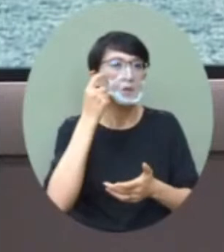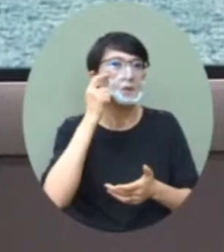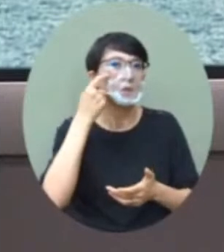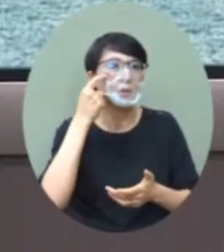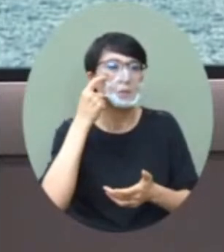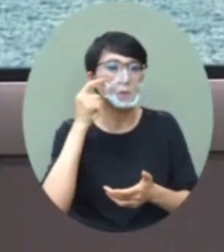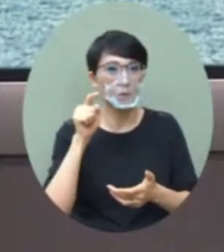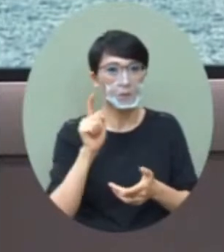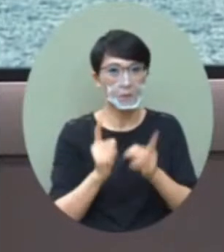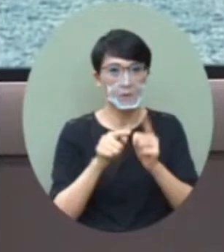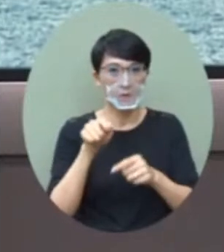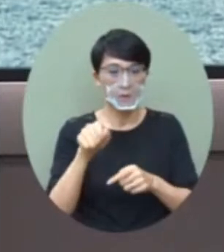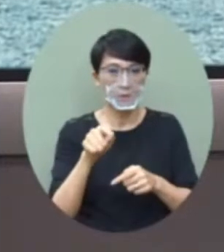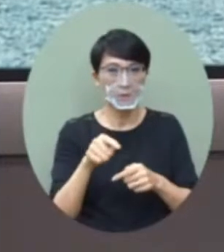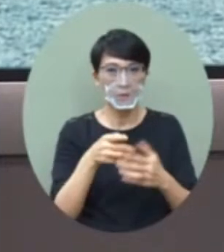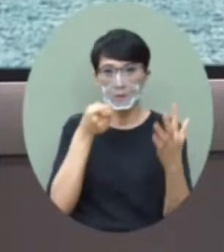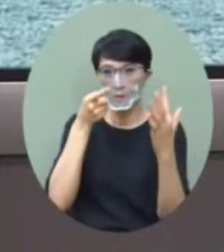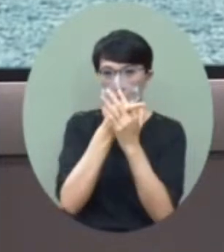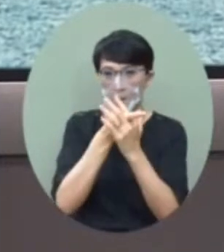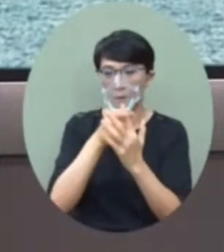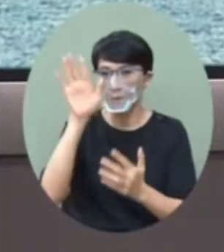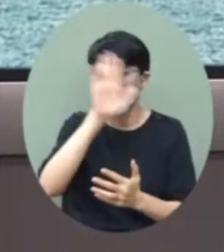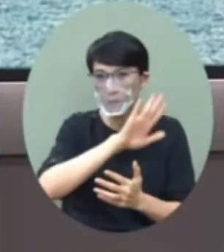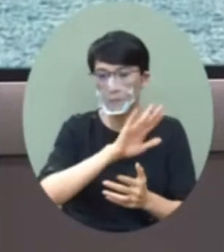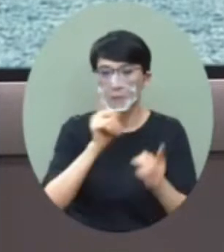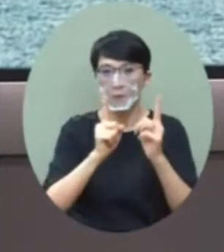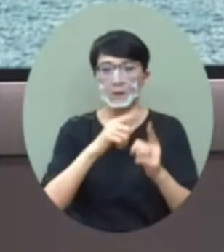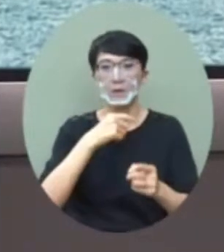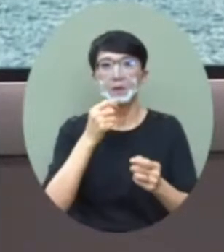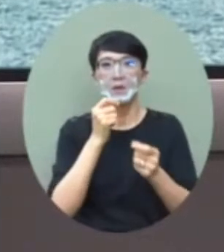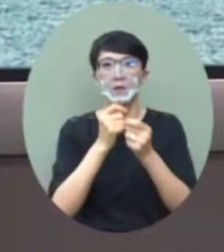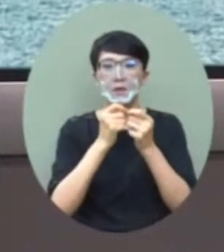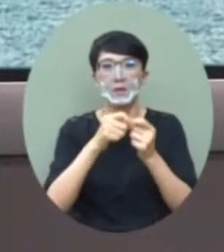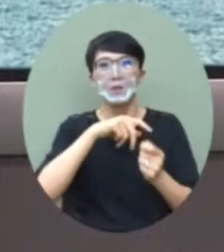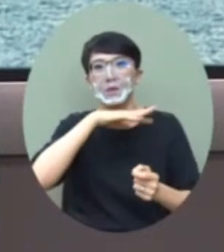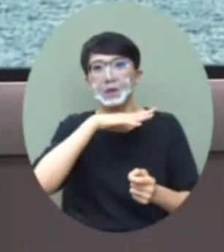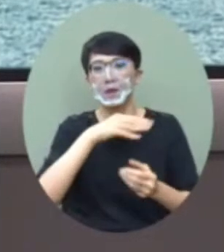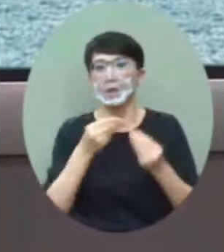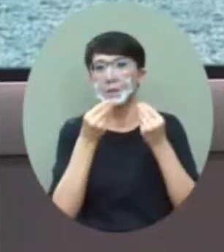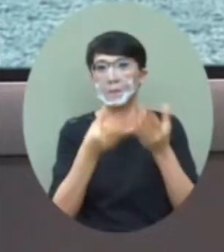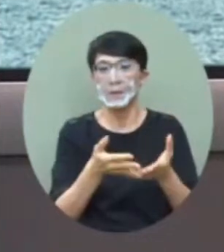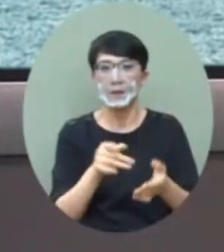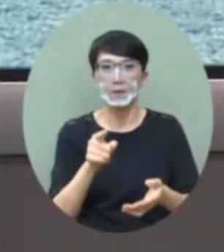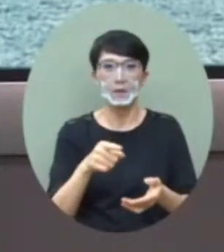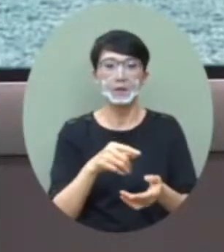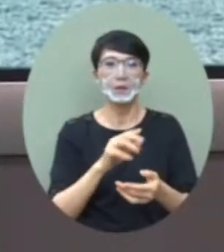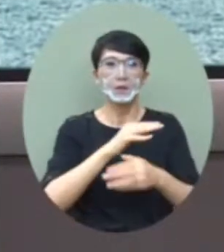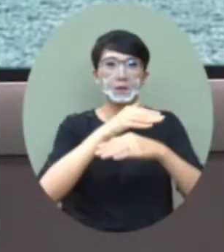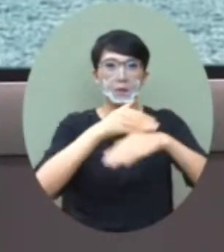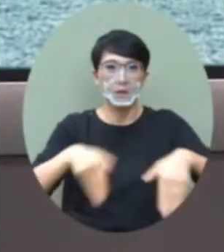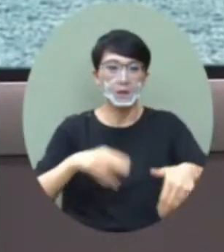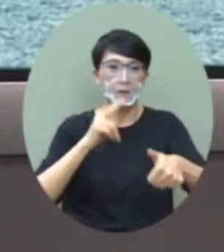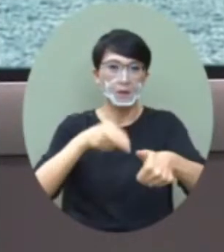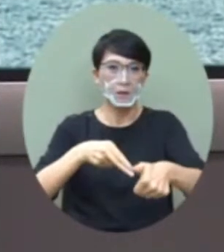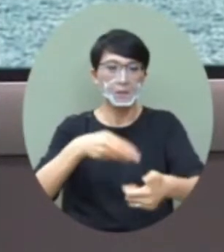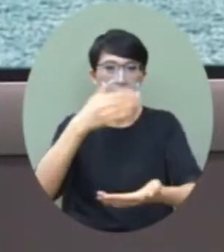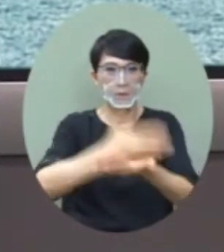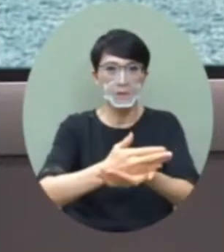大家都睇到我哋科學委員會 In terms of vaccination, the Joint Scientific Committee has